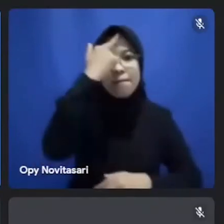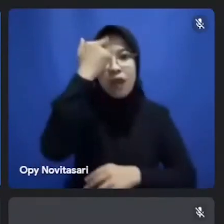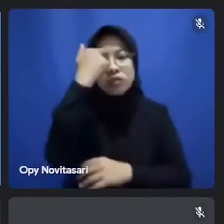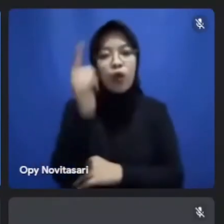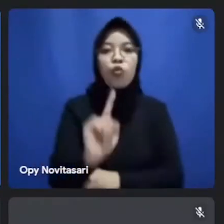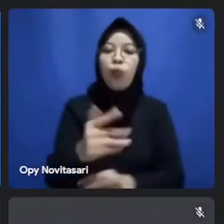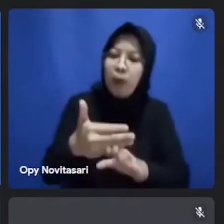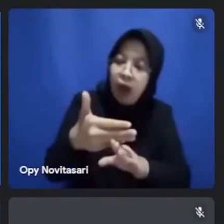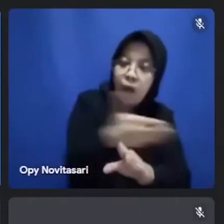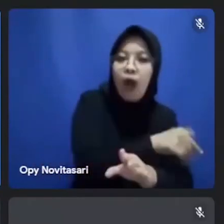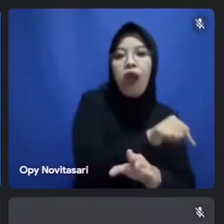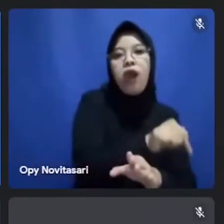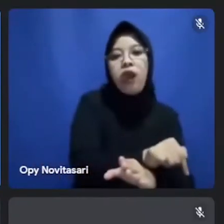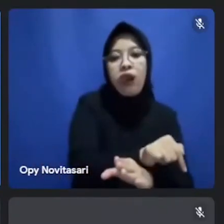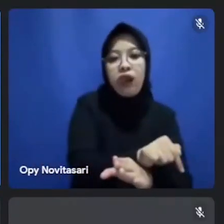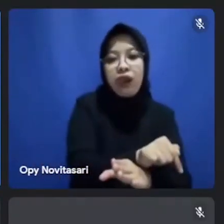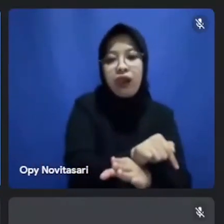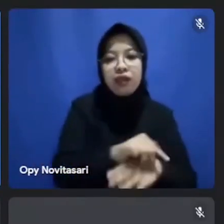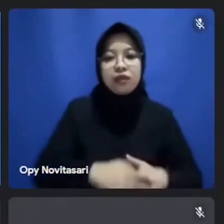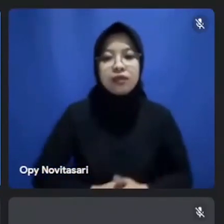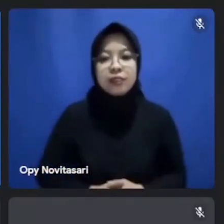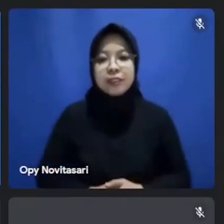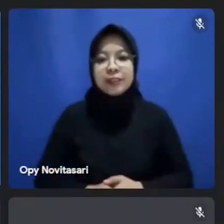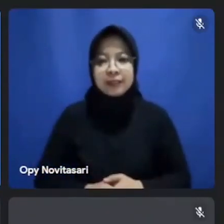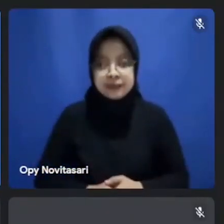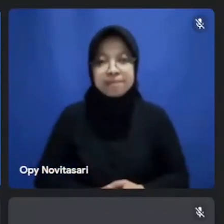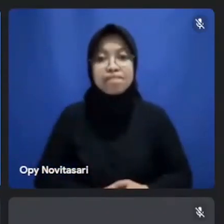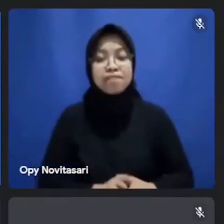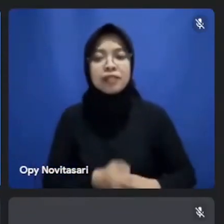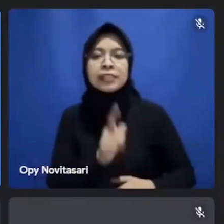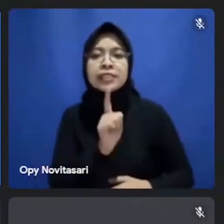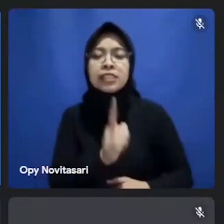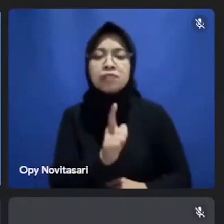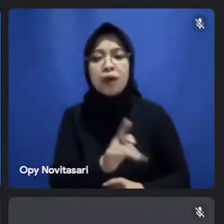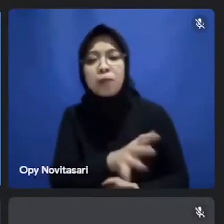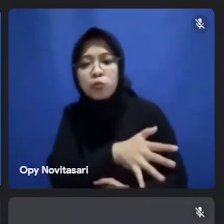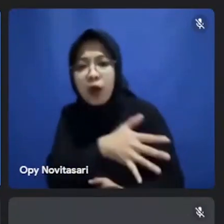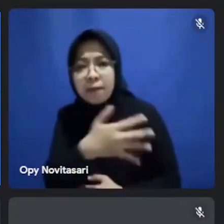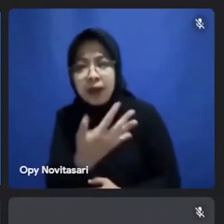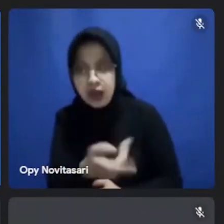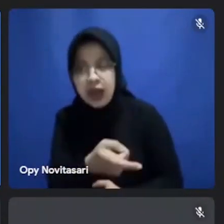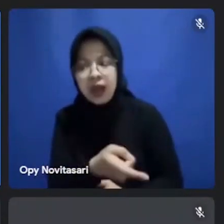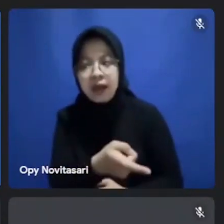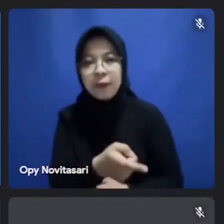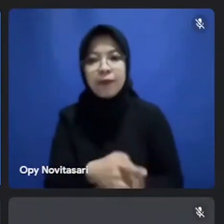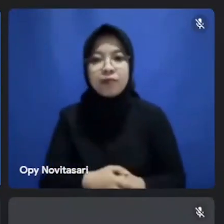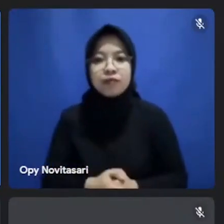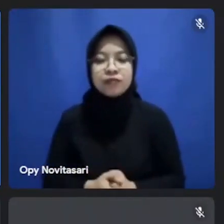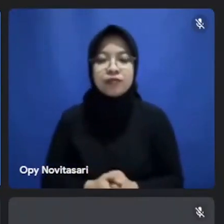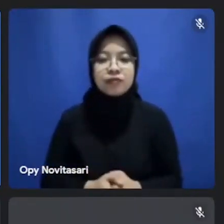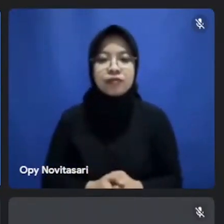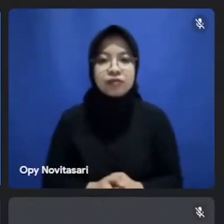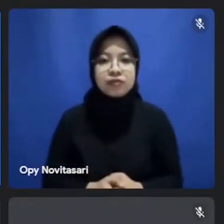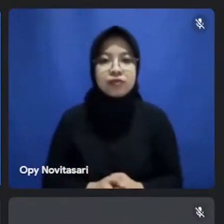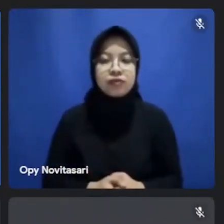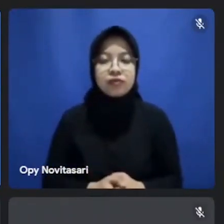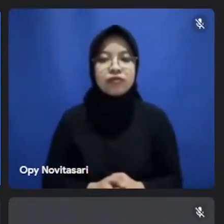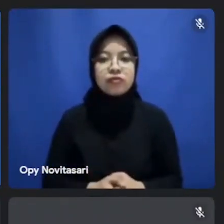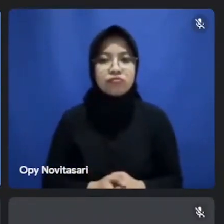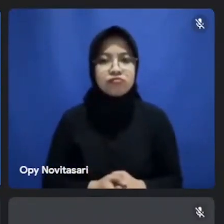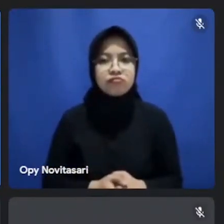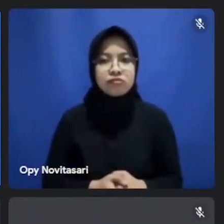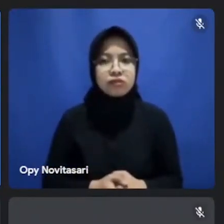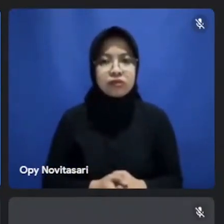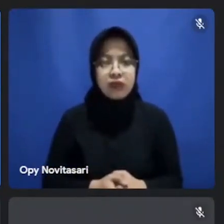eeem karena apa yang sudah saya pelajari itu semua ee Saya pikir itu